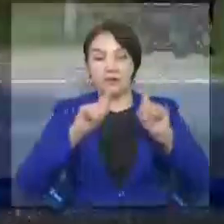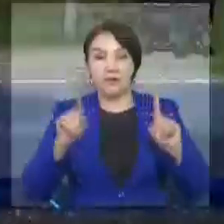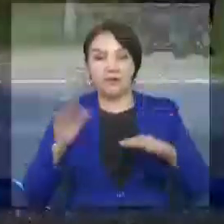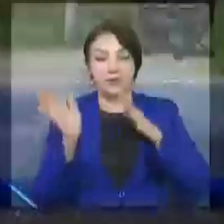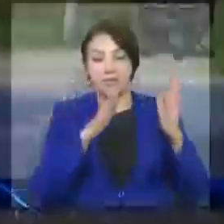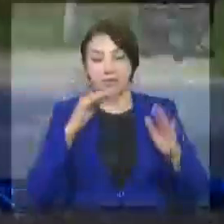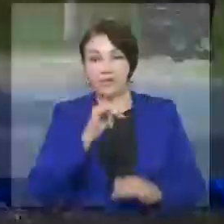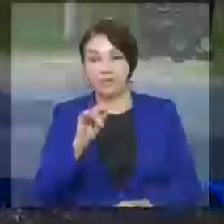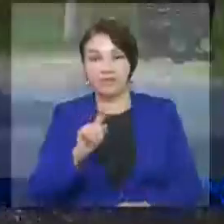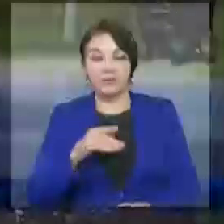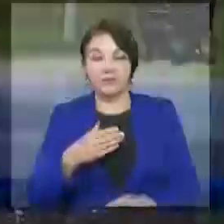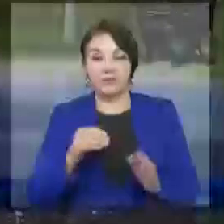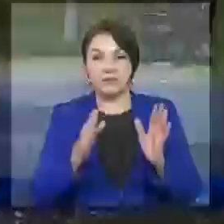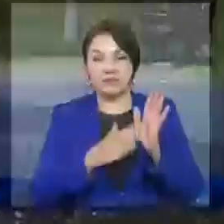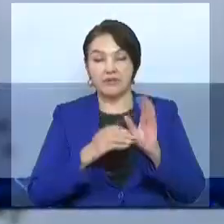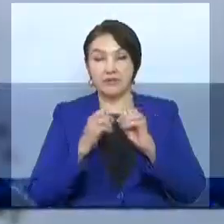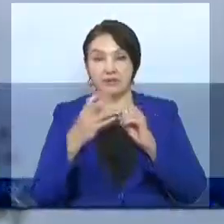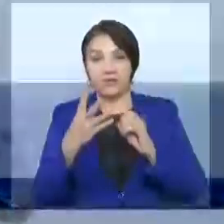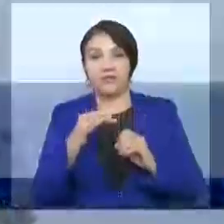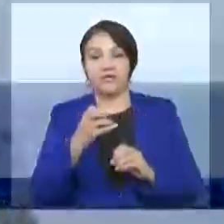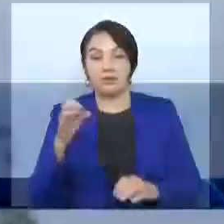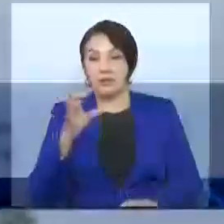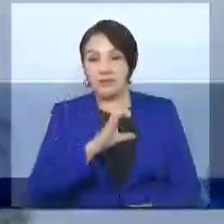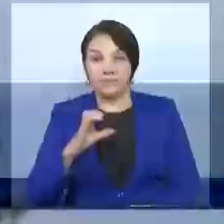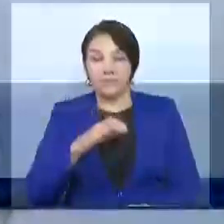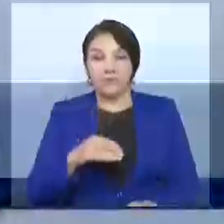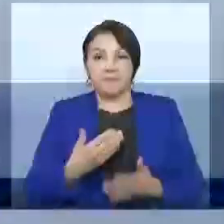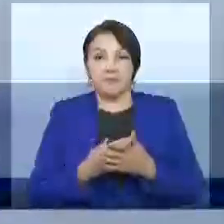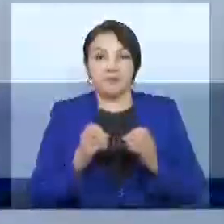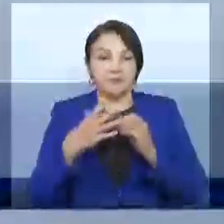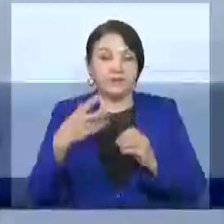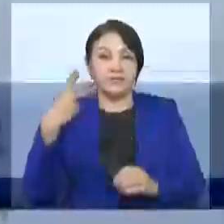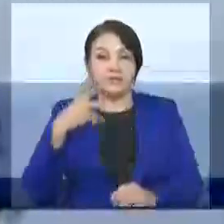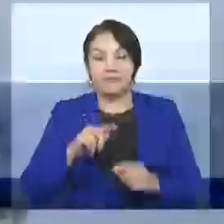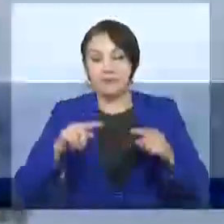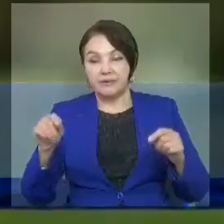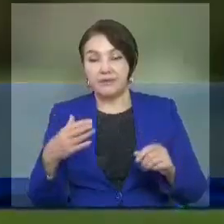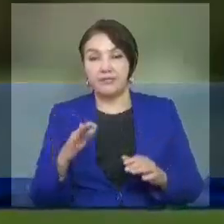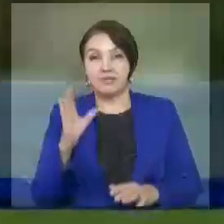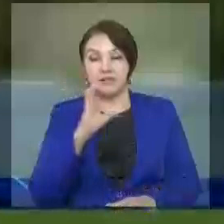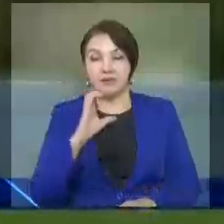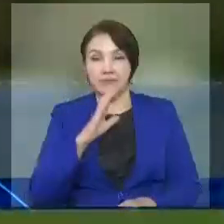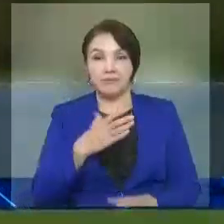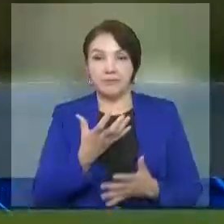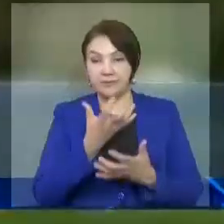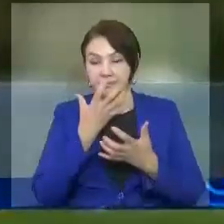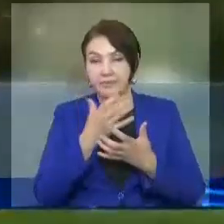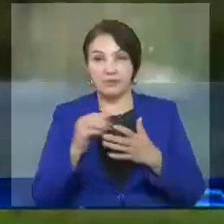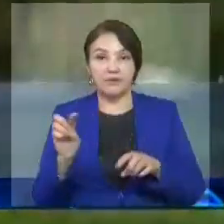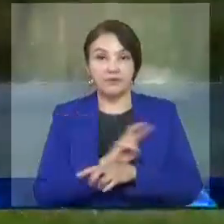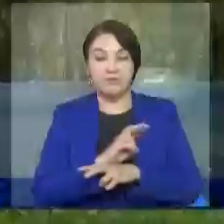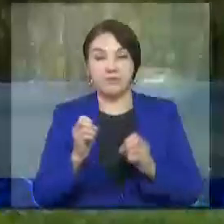ветер юго-западный. 9-14, на большей части области порывы до 15-20 метров в секунду. Температура воздуха